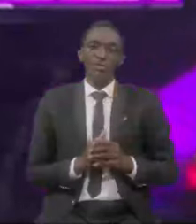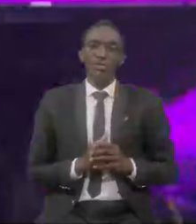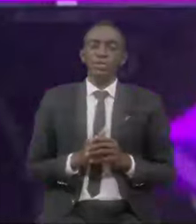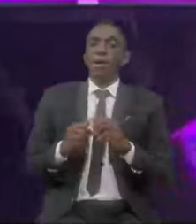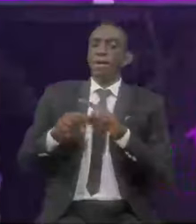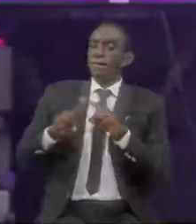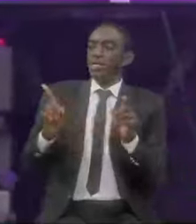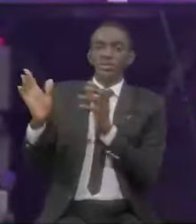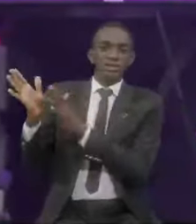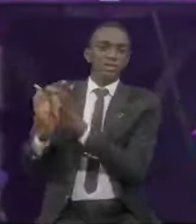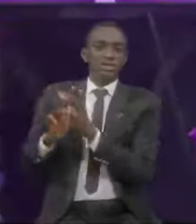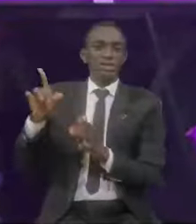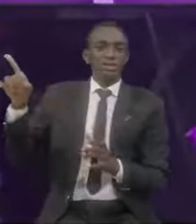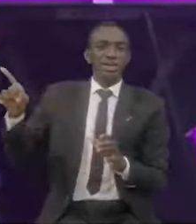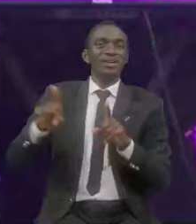Mais Jésus,